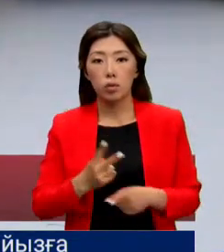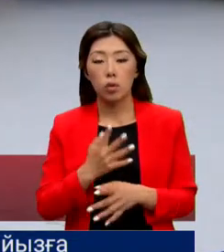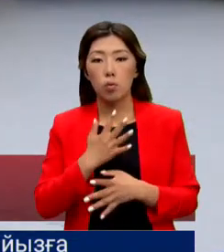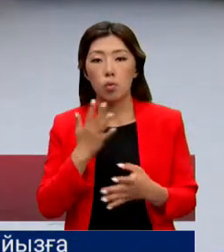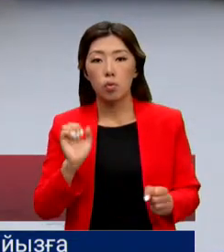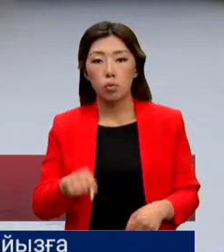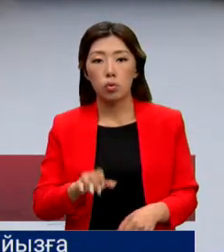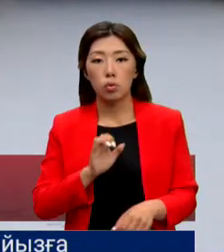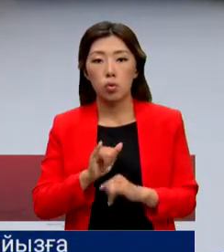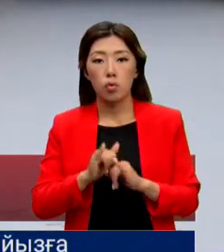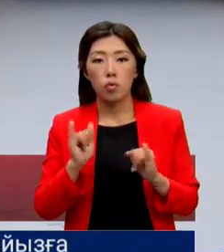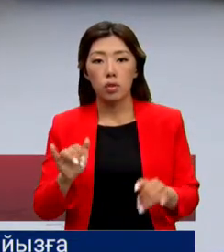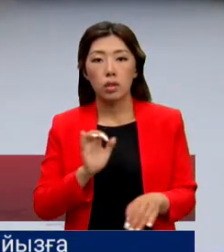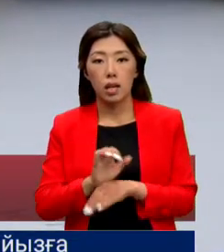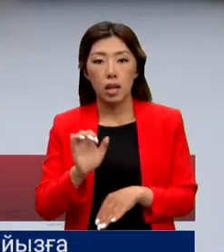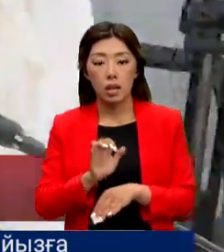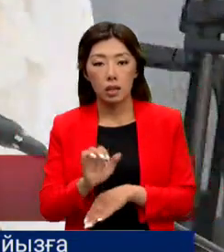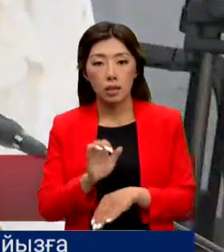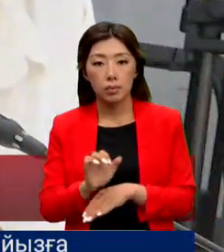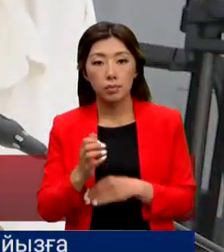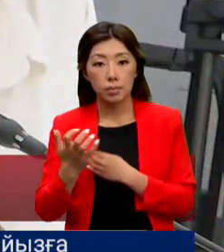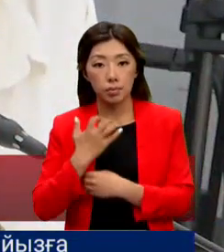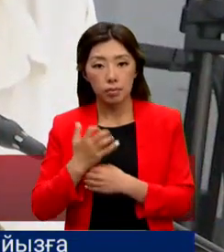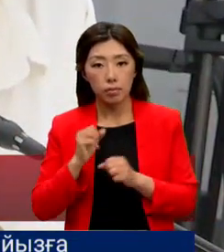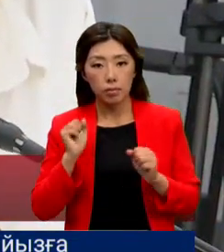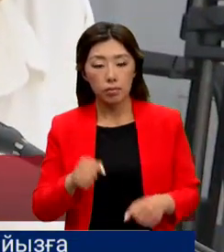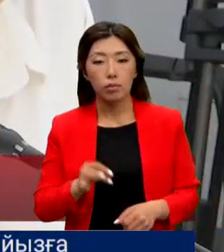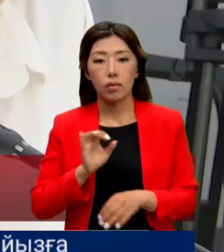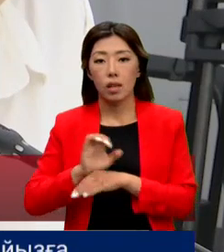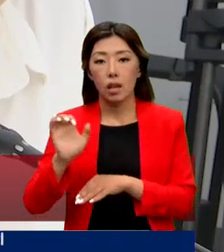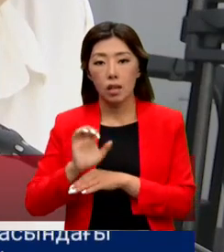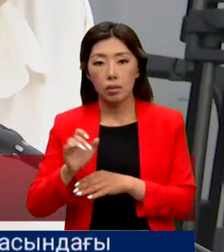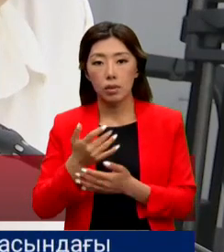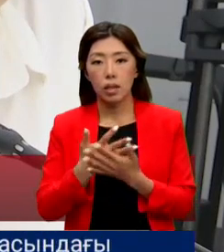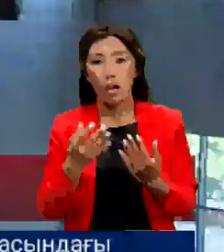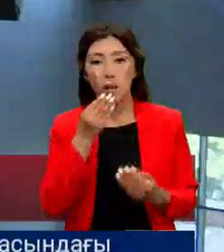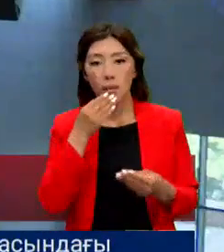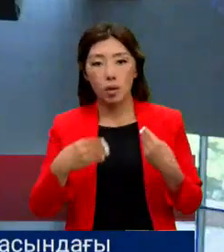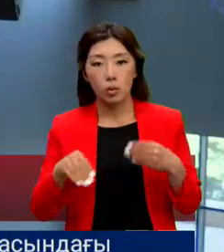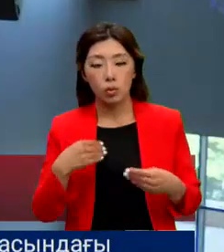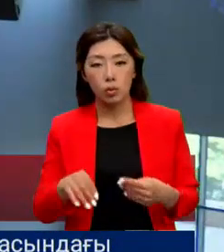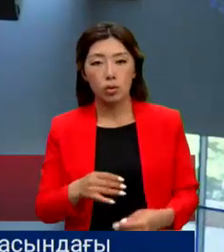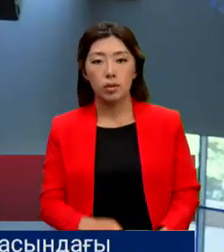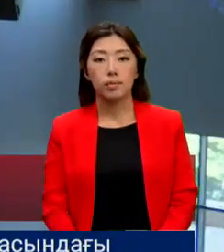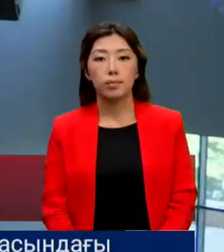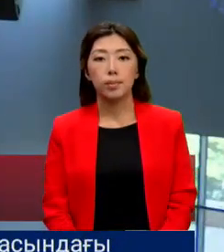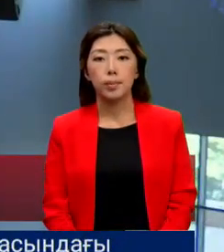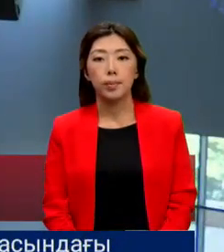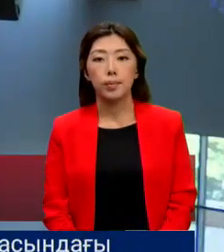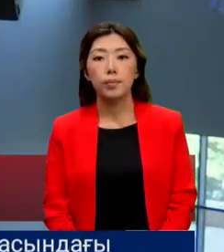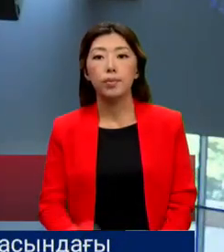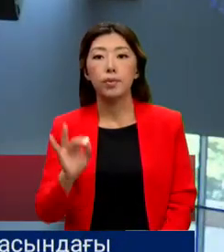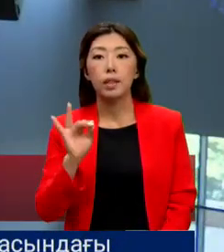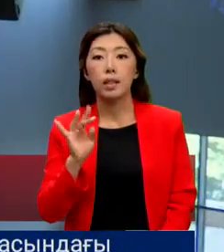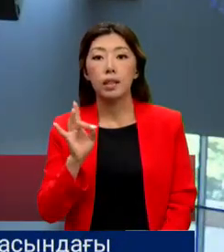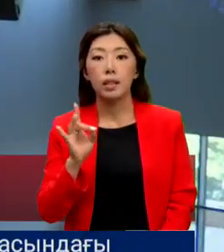продуктов питания и черного золота, причем как в Афганистан, так и в регион в целом. Я говорю и про Иран, я